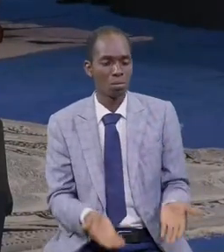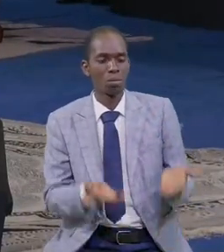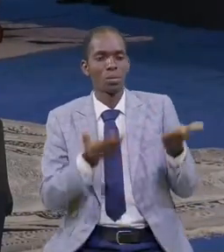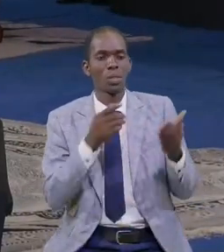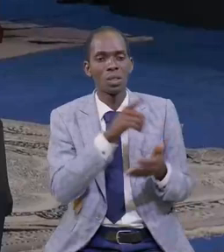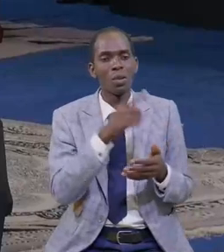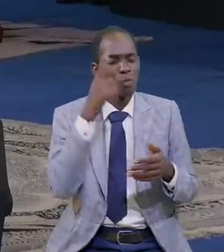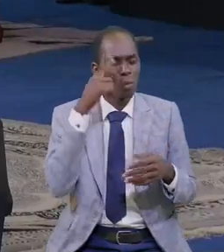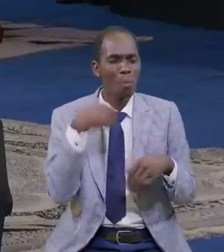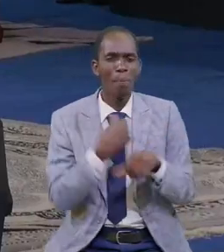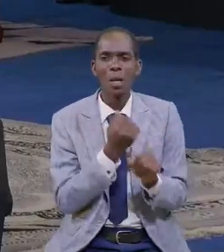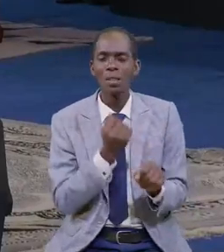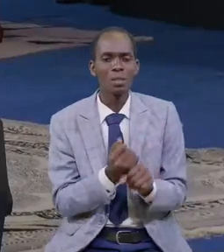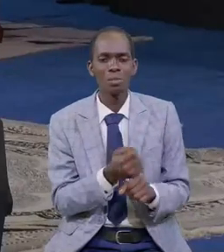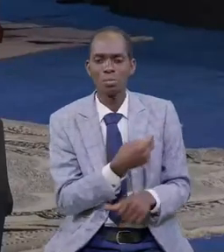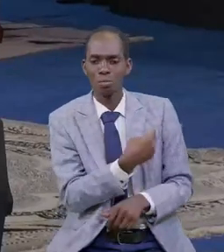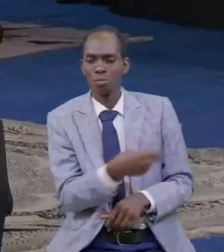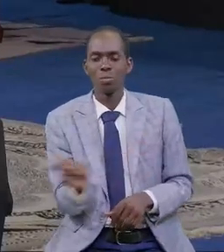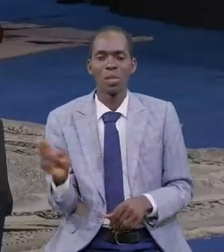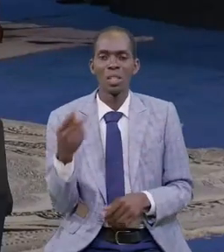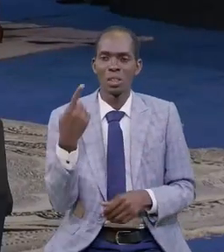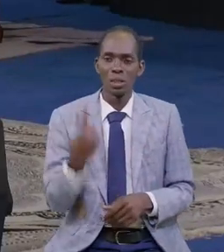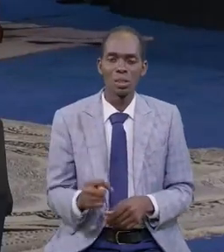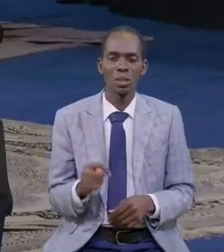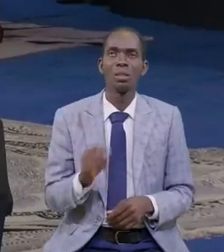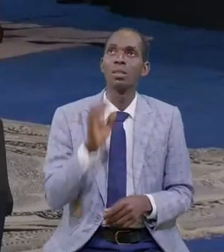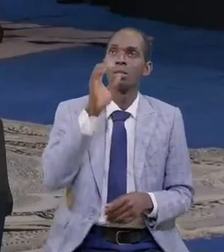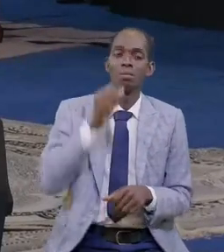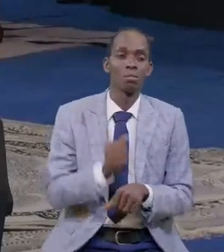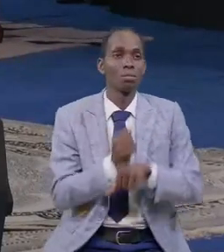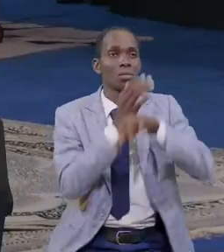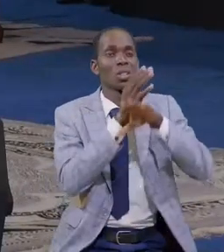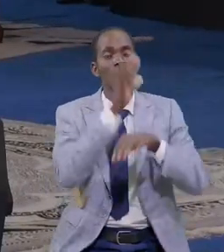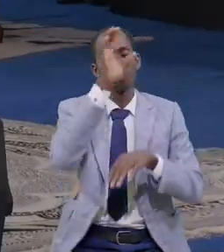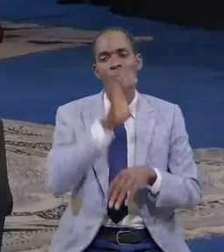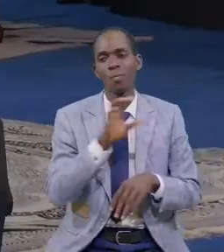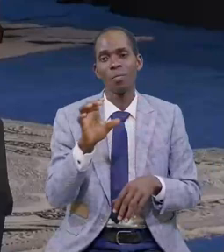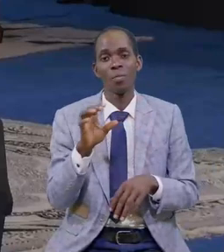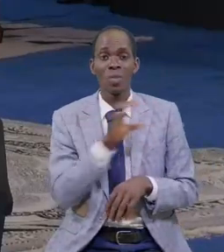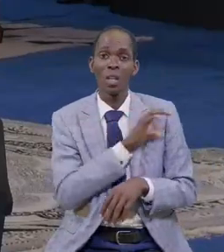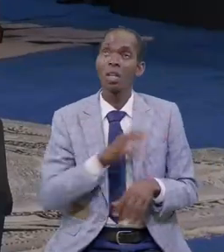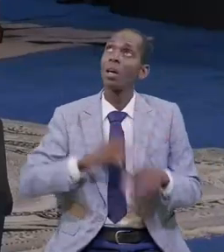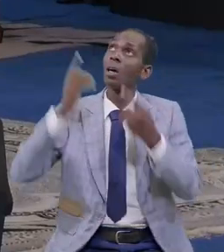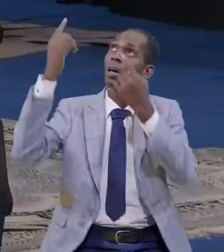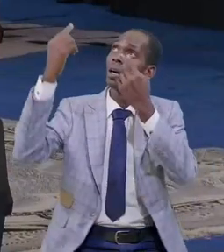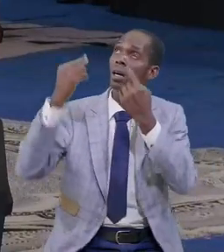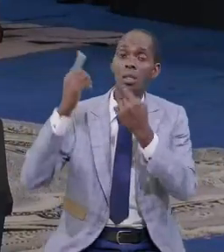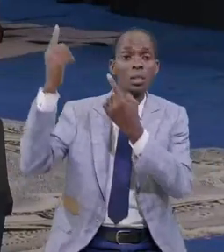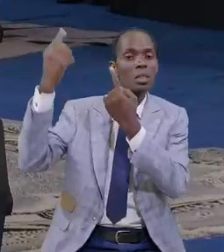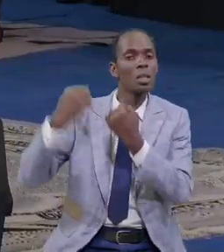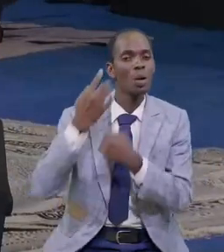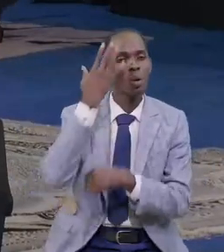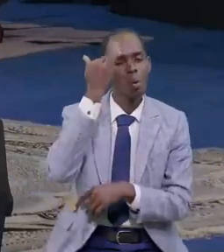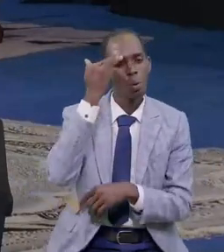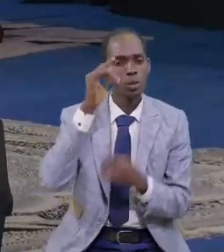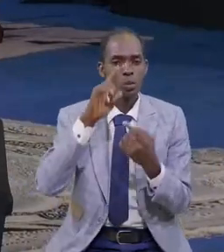exalter de pouvoir piétiner le calvaire et Christ est venu il est venu faire une grand chose